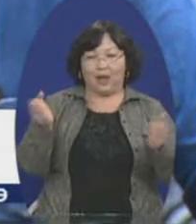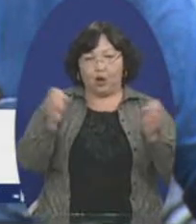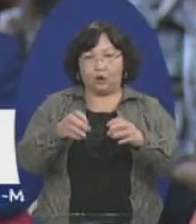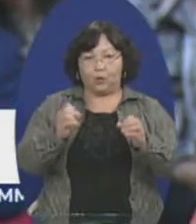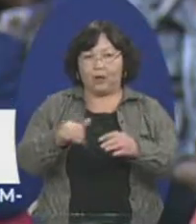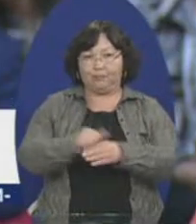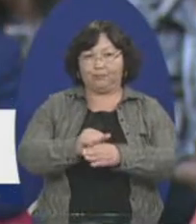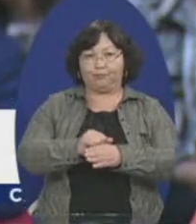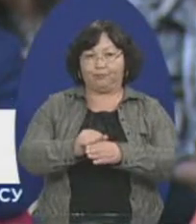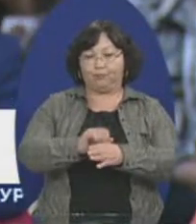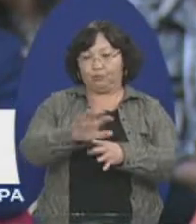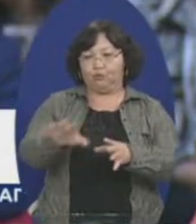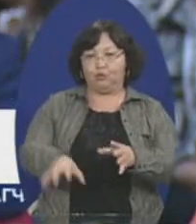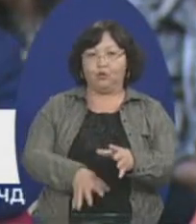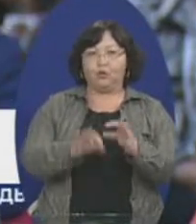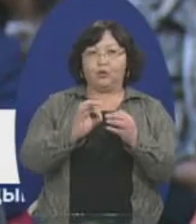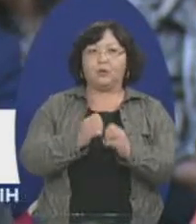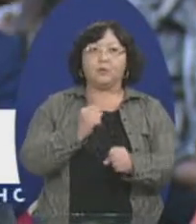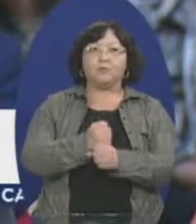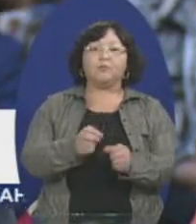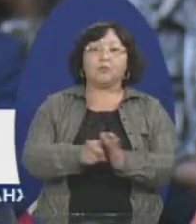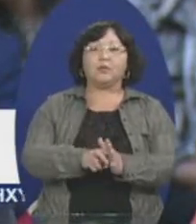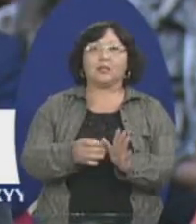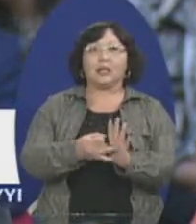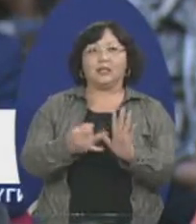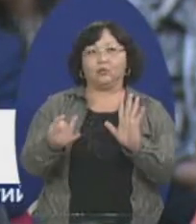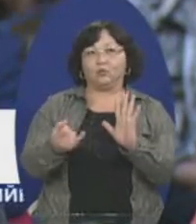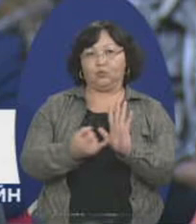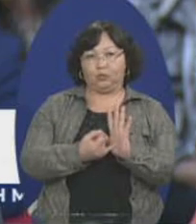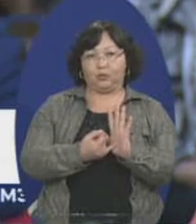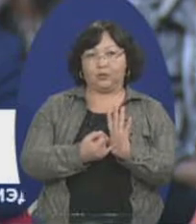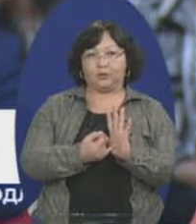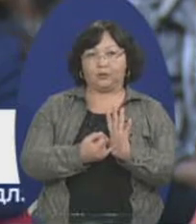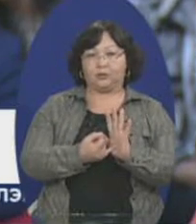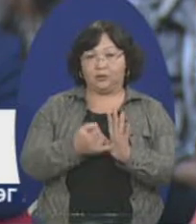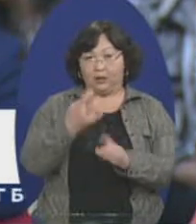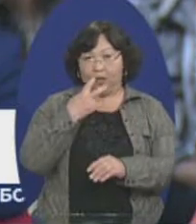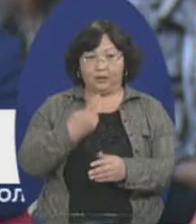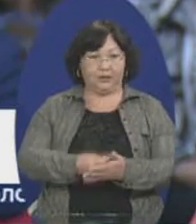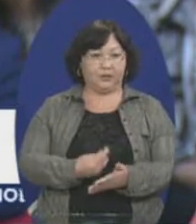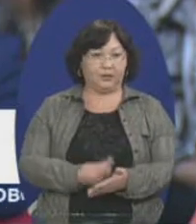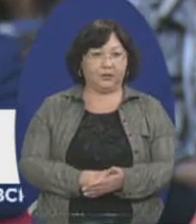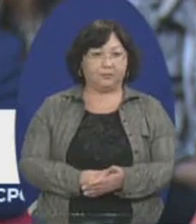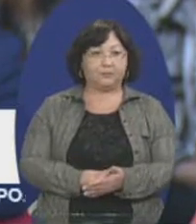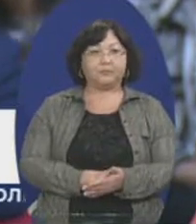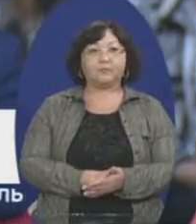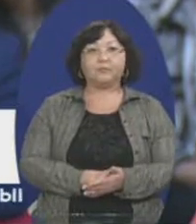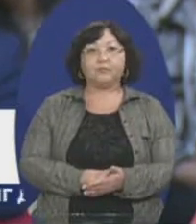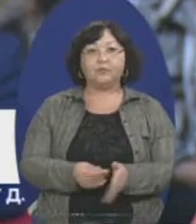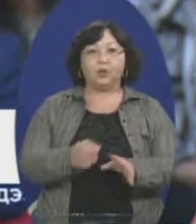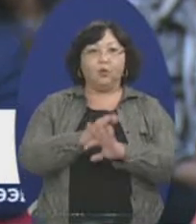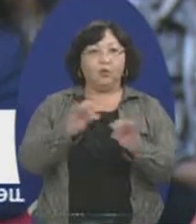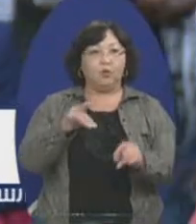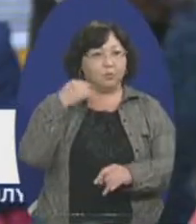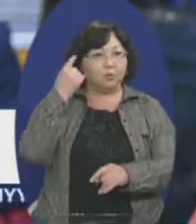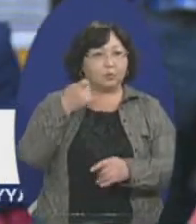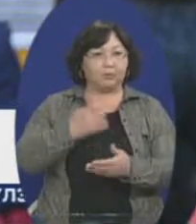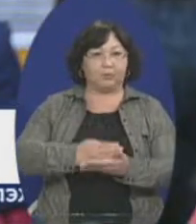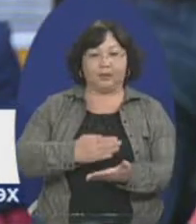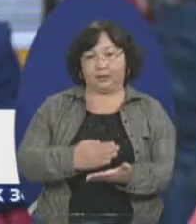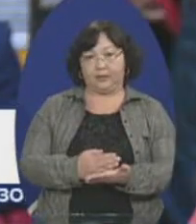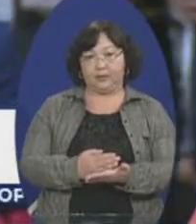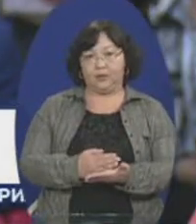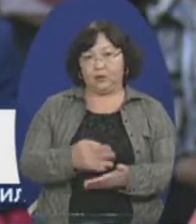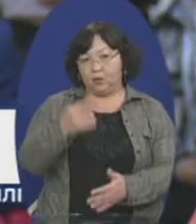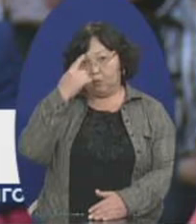харж байна. Эхлээд 76 бол одоо 76-ыг нэмэхгүй баймар бодож байлаа. Сая энэ ч ингэ хэлцээ явж байхад бол бас өөр бодол орж ирж байна. Тэгэхээр одоо бол